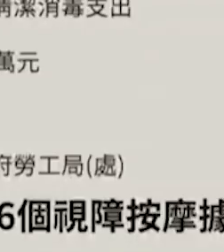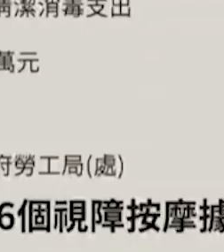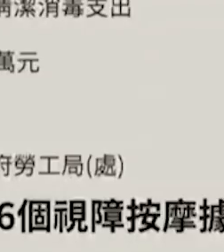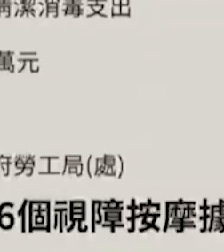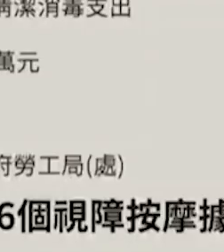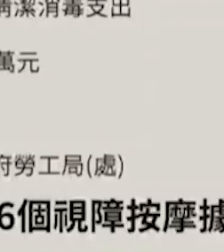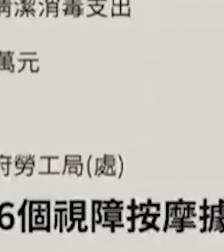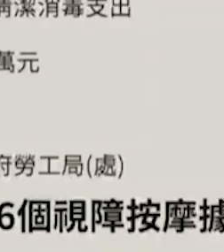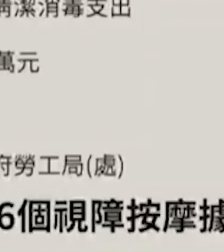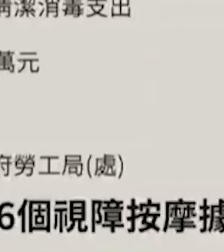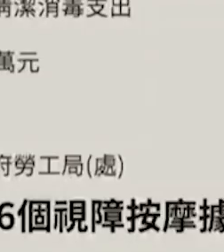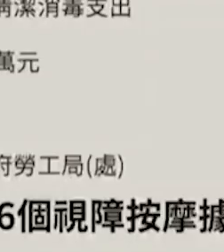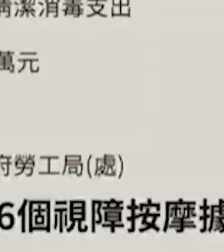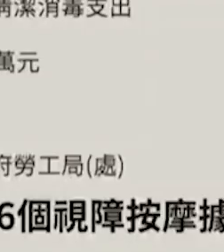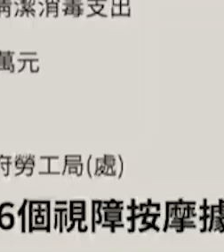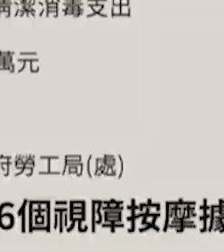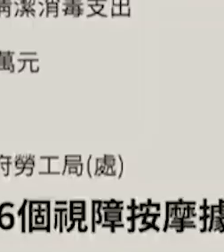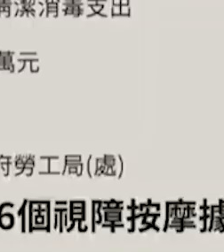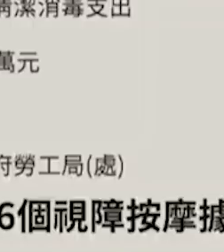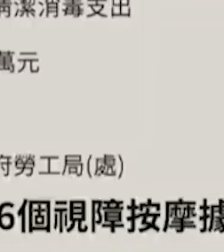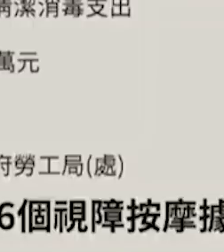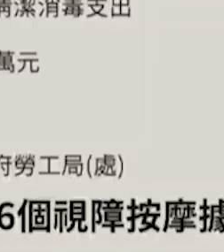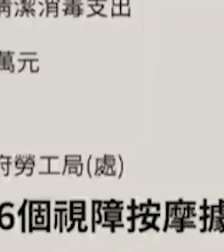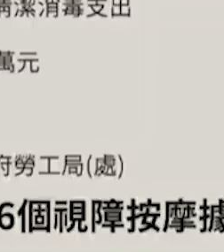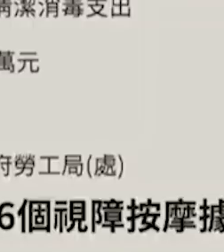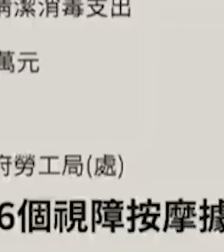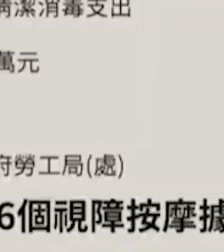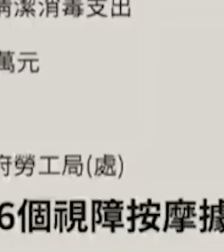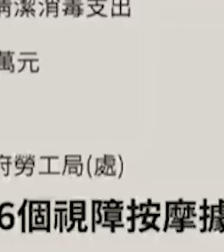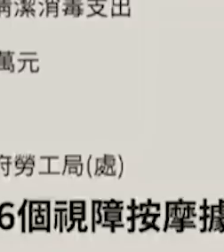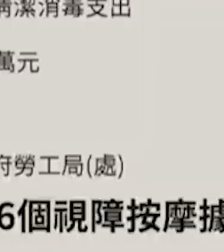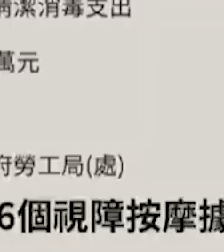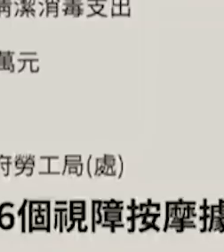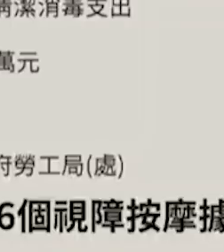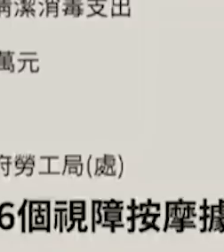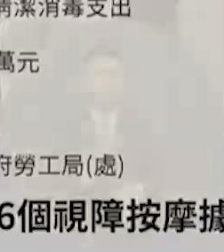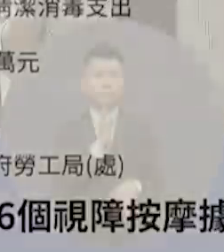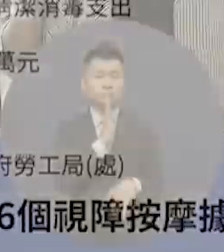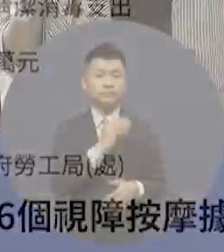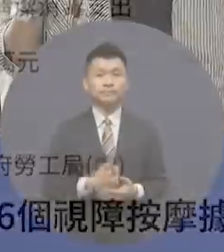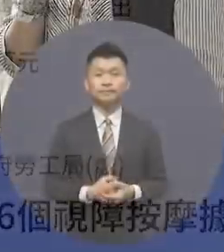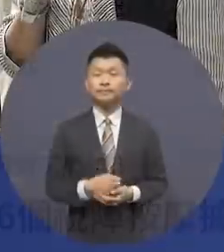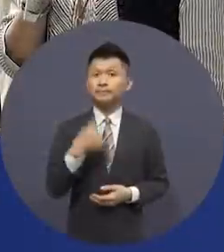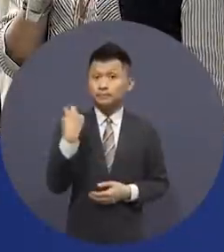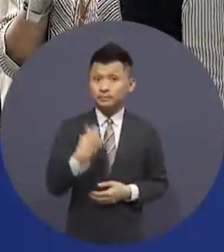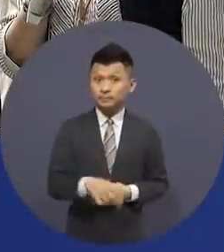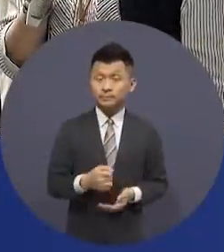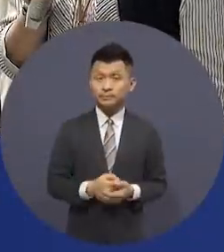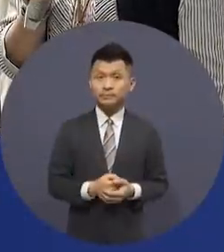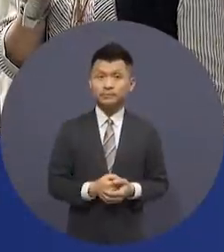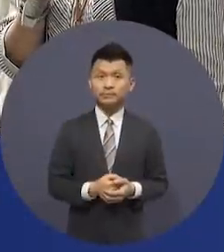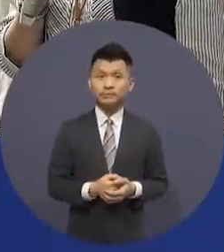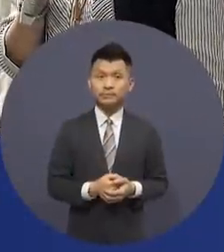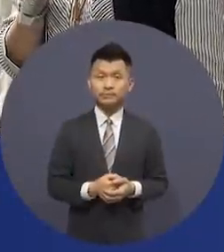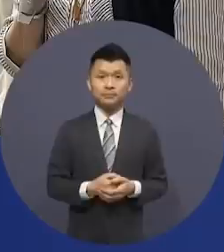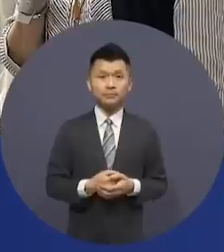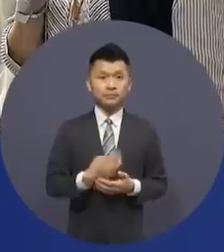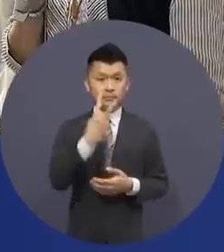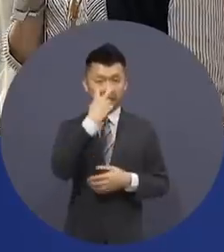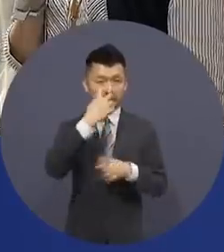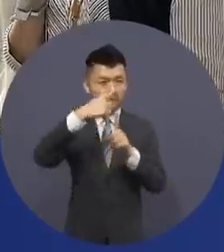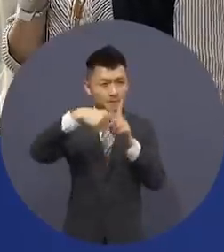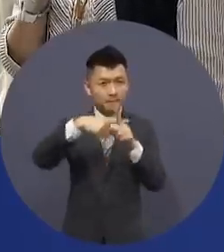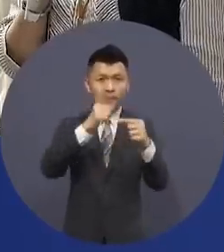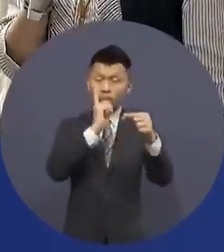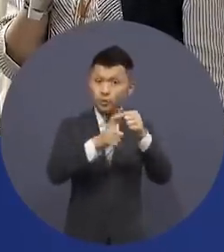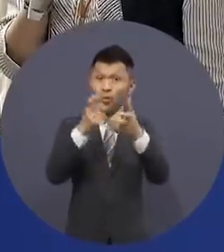一次疫情影响里面冲击很大的。哦，那再加上我们也知道说，其实有多数的中重度的视障者